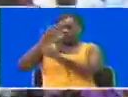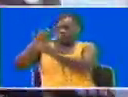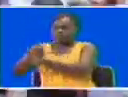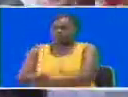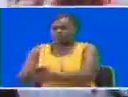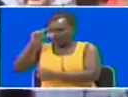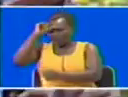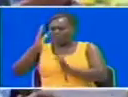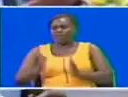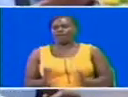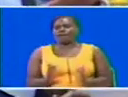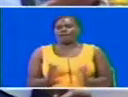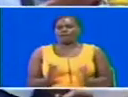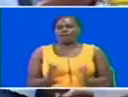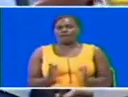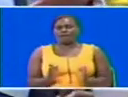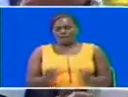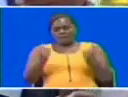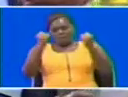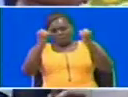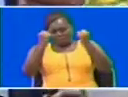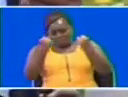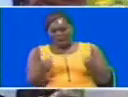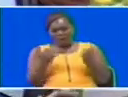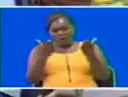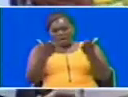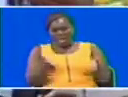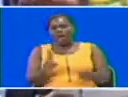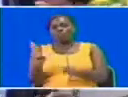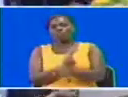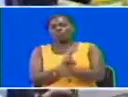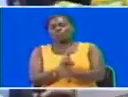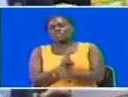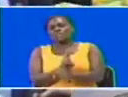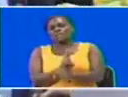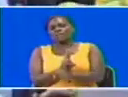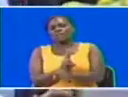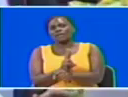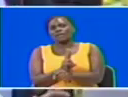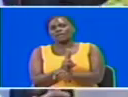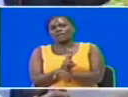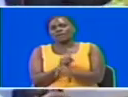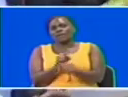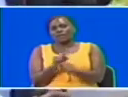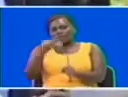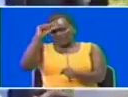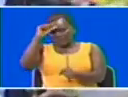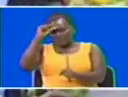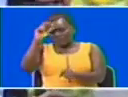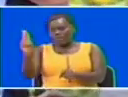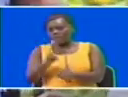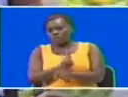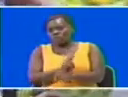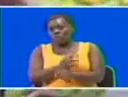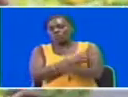mwiba kwao. Hii nguvu ambayo anatumia sasa, huu uwezo wa serikali ambayo anatumia sasa,